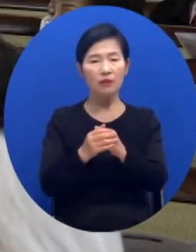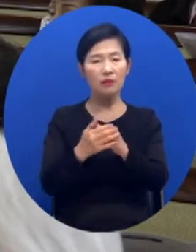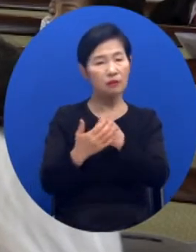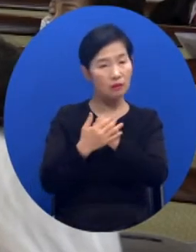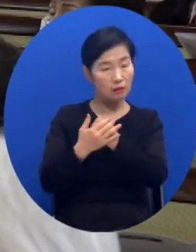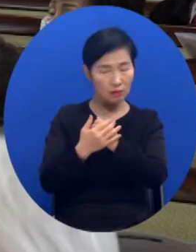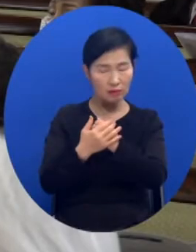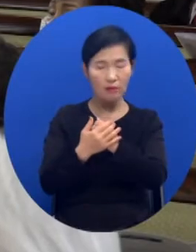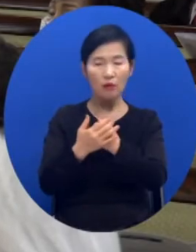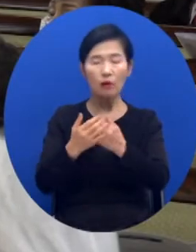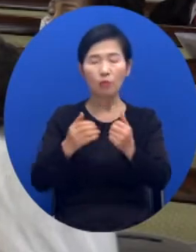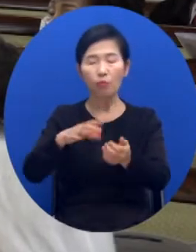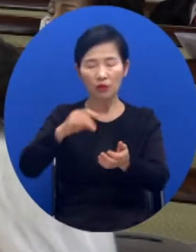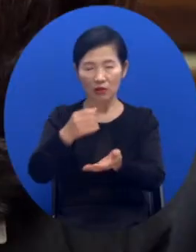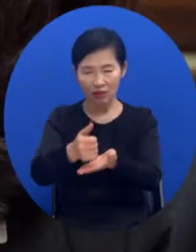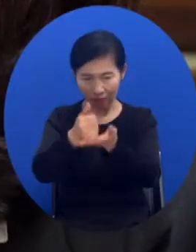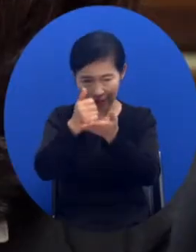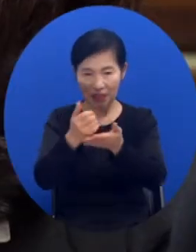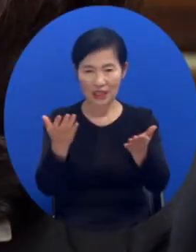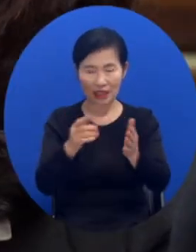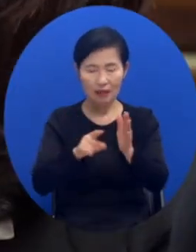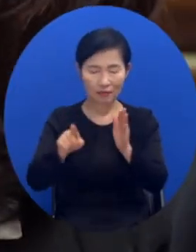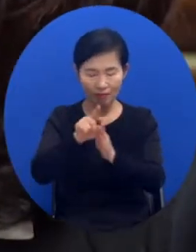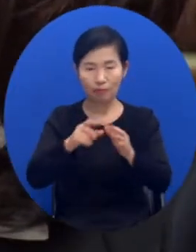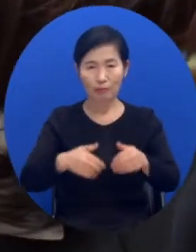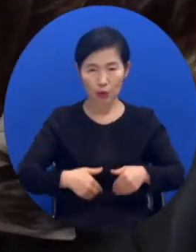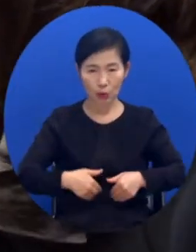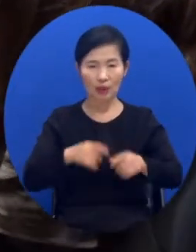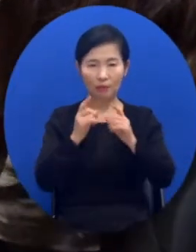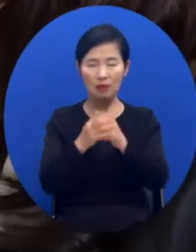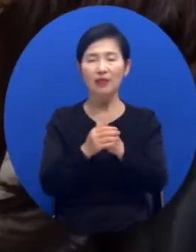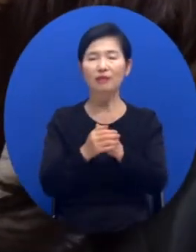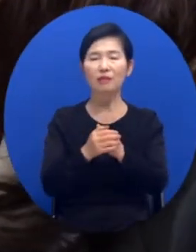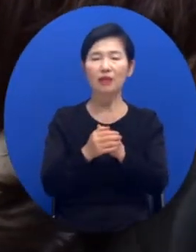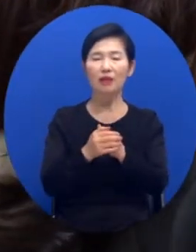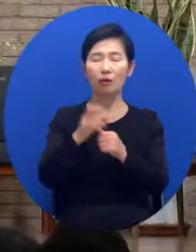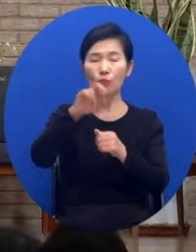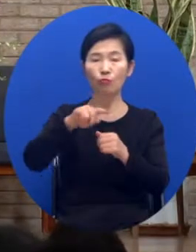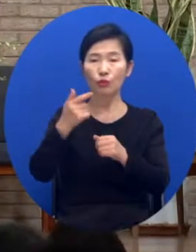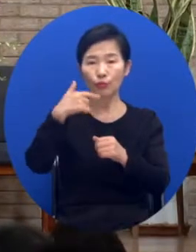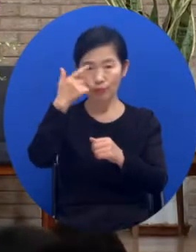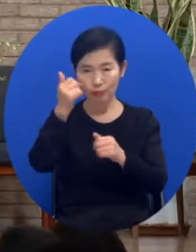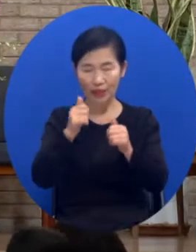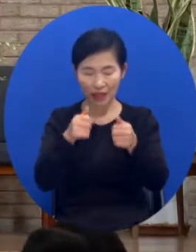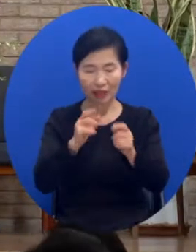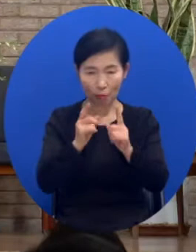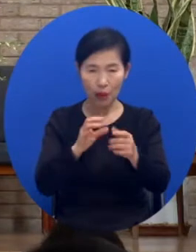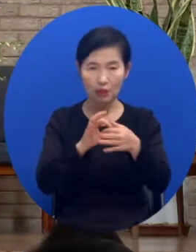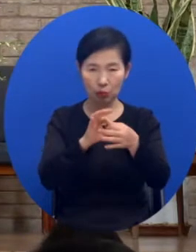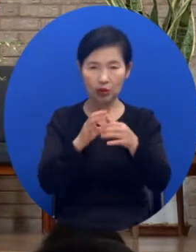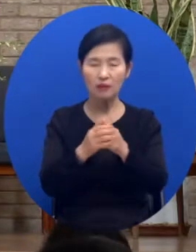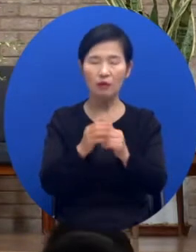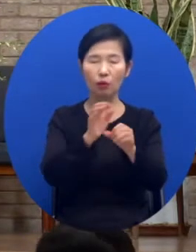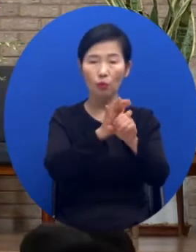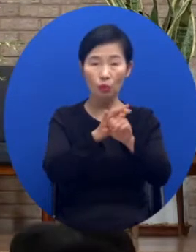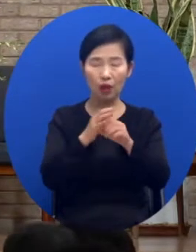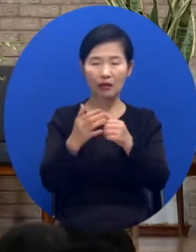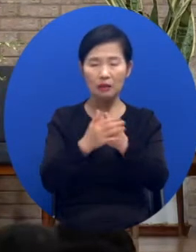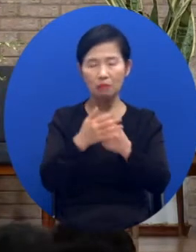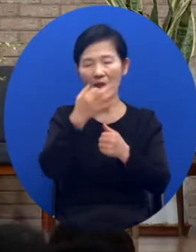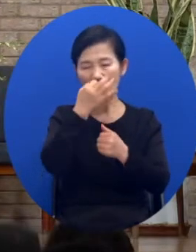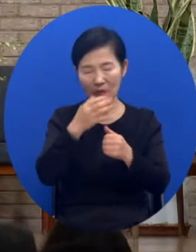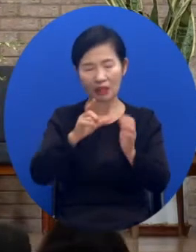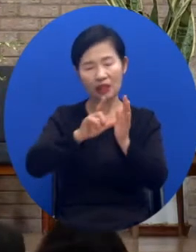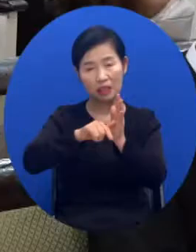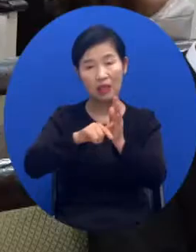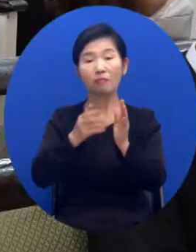앞장설 것을 당부했습니다. 47회기 신임 회장에 취임한 문석호 목사는 인사말을 통해 코로나로 힘겨운 시대를